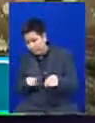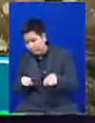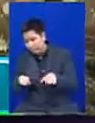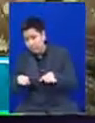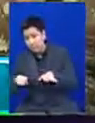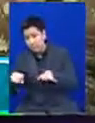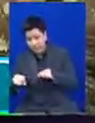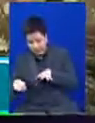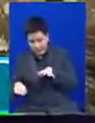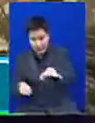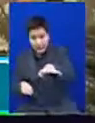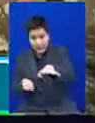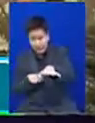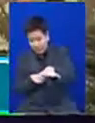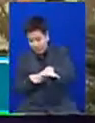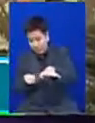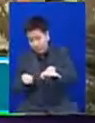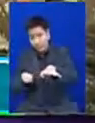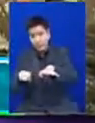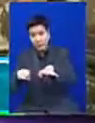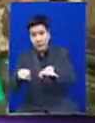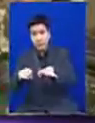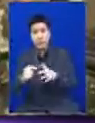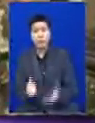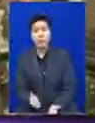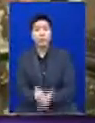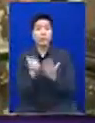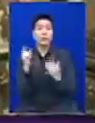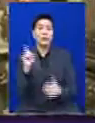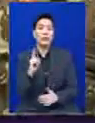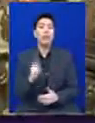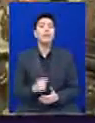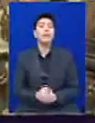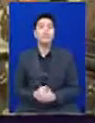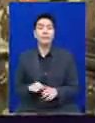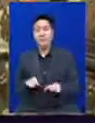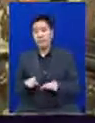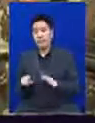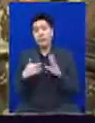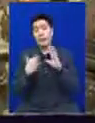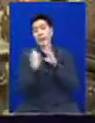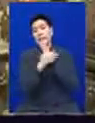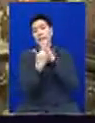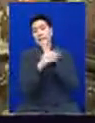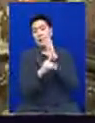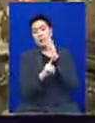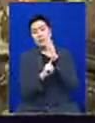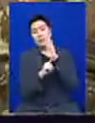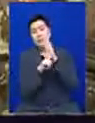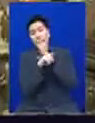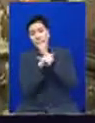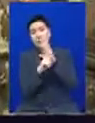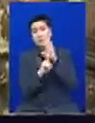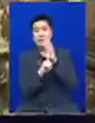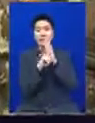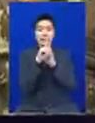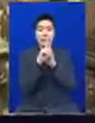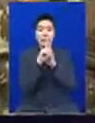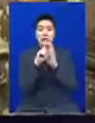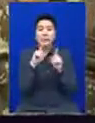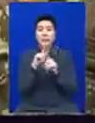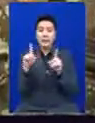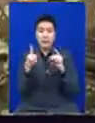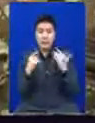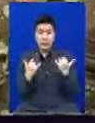ในจุดหนึ่งนะครับเพื่อไปอีสานไปทางเหนือในส่วนหนึ่งนะครับแต่ถ้าในส่ว